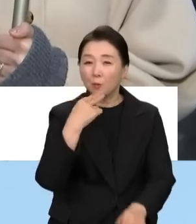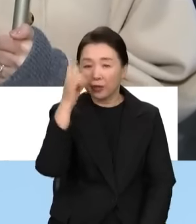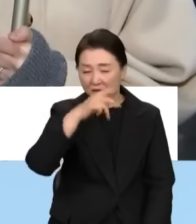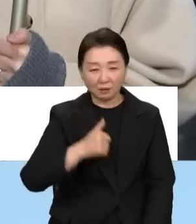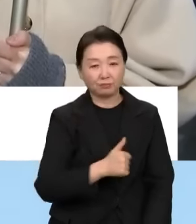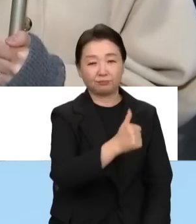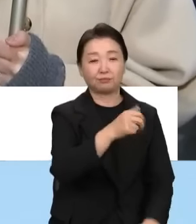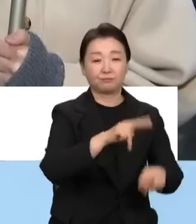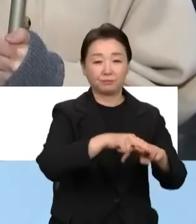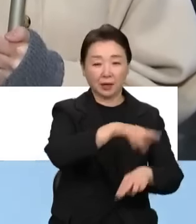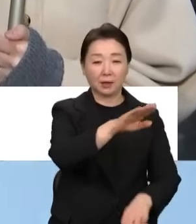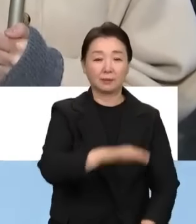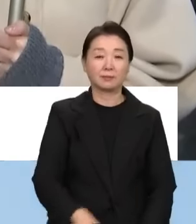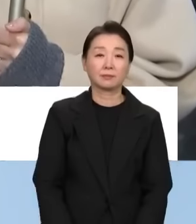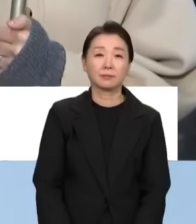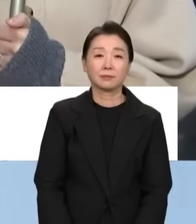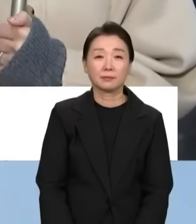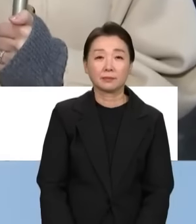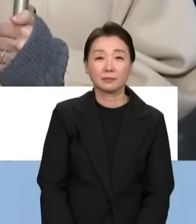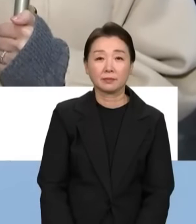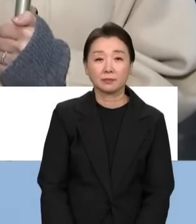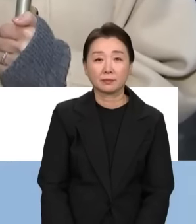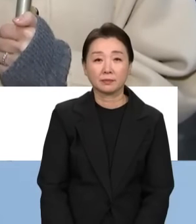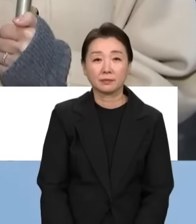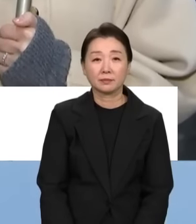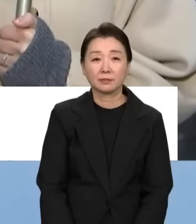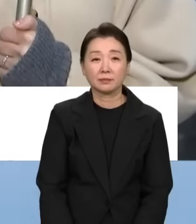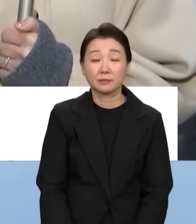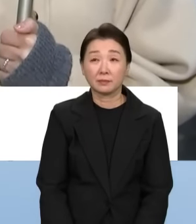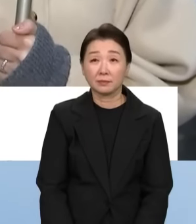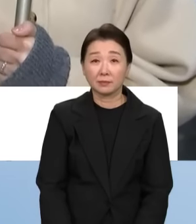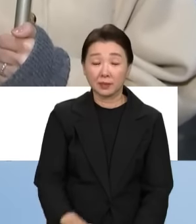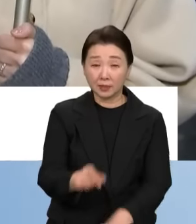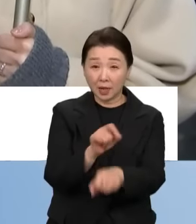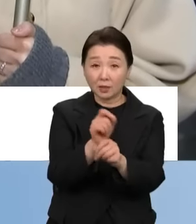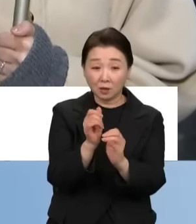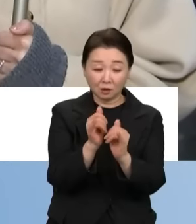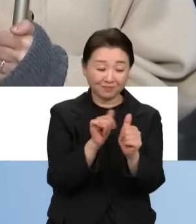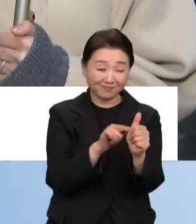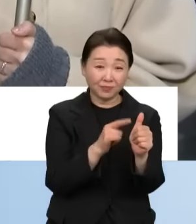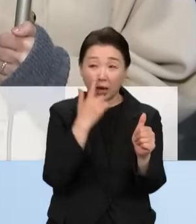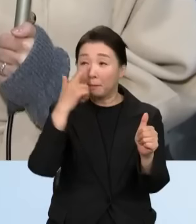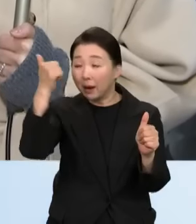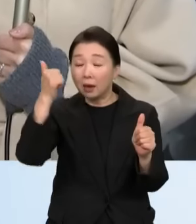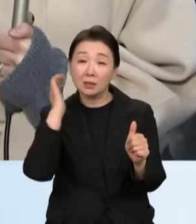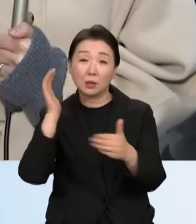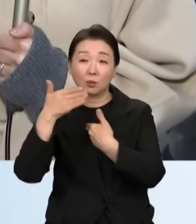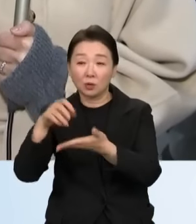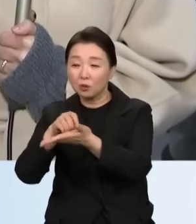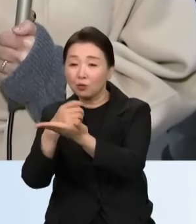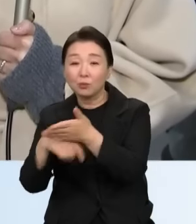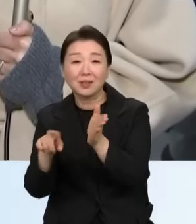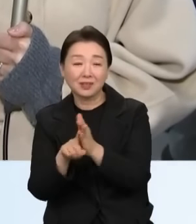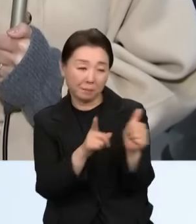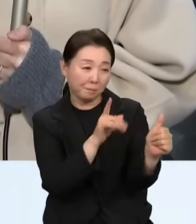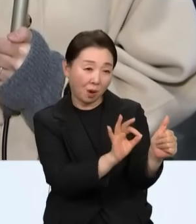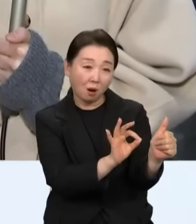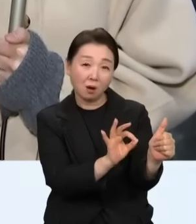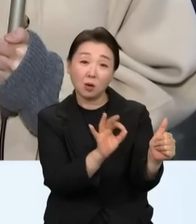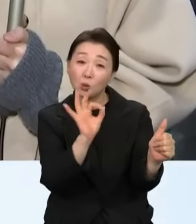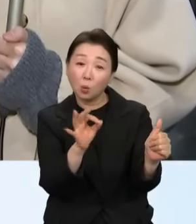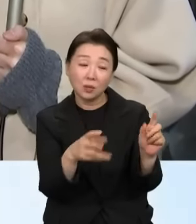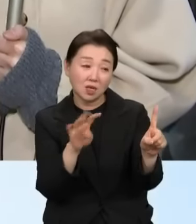급히 차에 올라타는 모습이었습니다. 자, 그 앞서 말씀하신 대로요. 이 행정관의 아버지가 대통령실 취업 위해서 명태균 씨한테